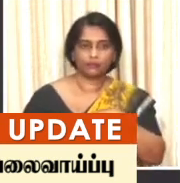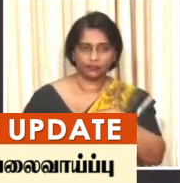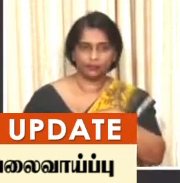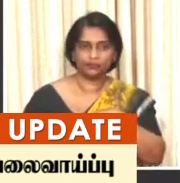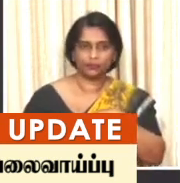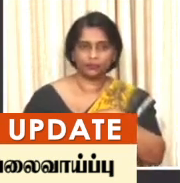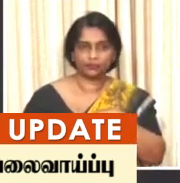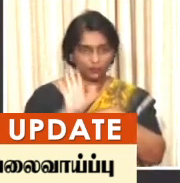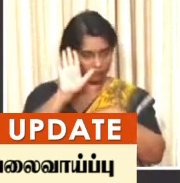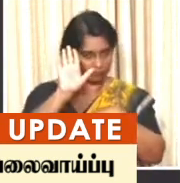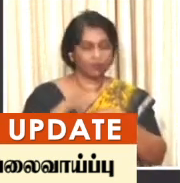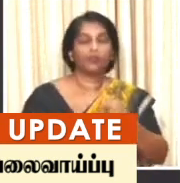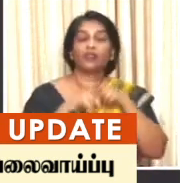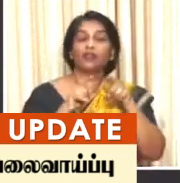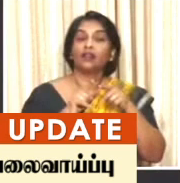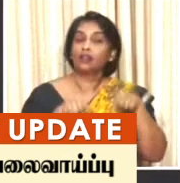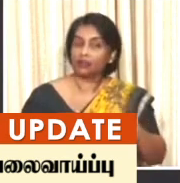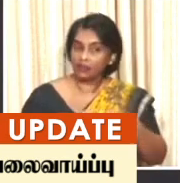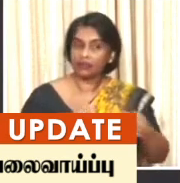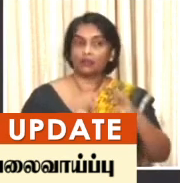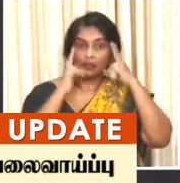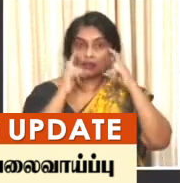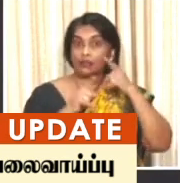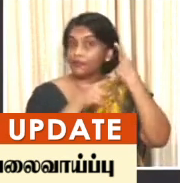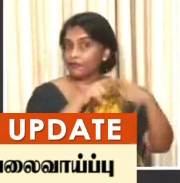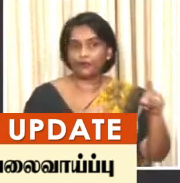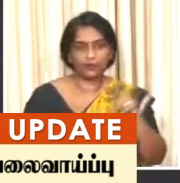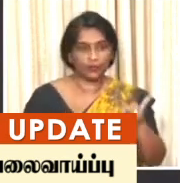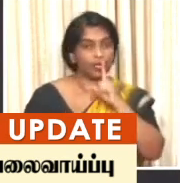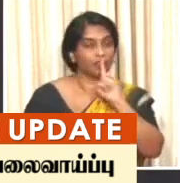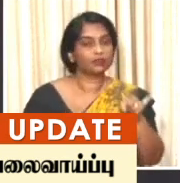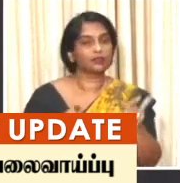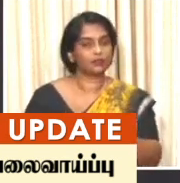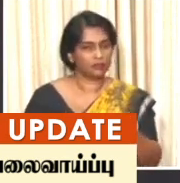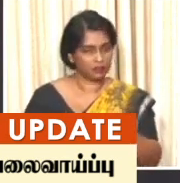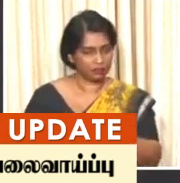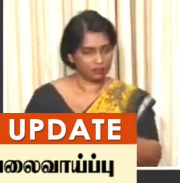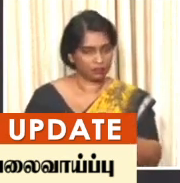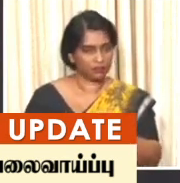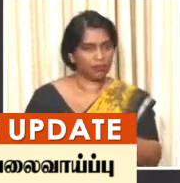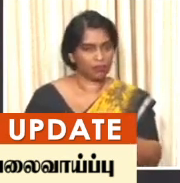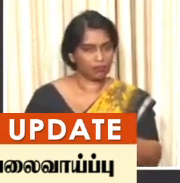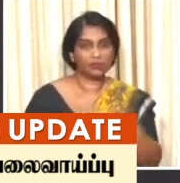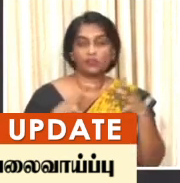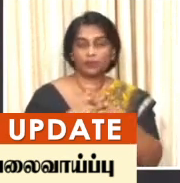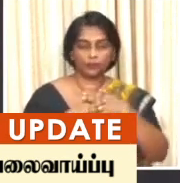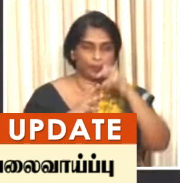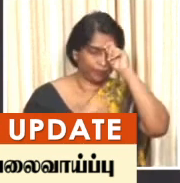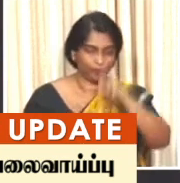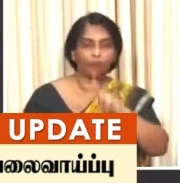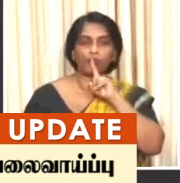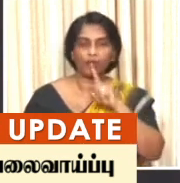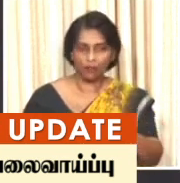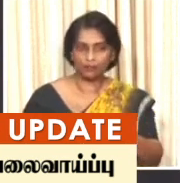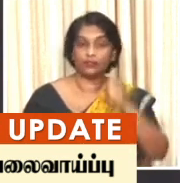මේ උත්තරය දෙන්නේ තව දීර්ඝව. එතකොට මේක මේ මැද පෙරදිග කලාපයට විතරක් නෙමෙයි මෙතුමා කිව්වා වගේම අපේ වාසුදේව නානයක්කාර මෙතුමා කිව්වා